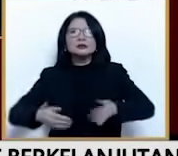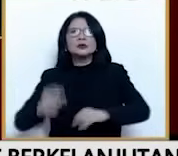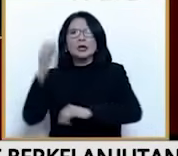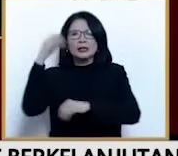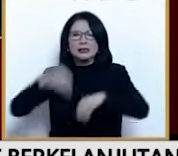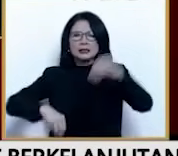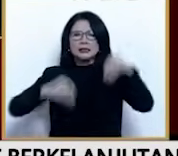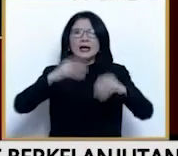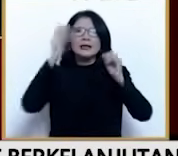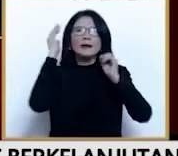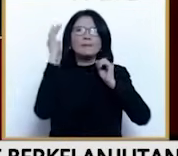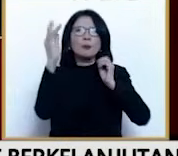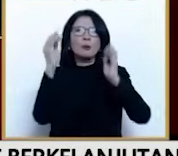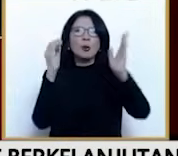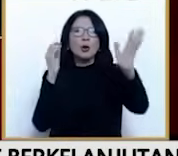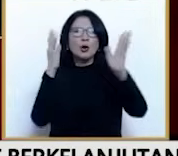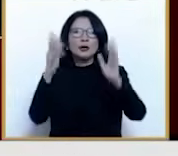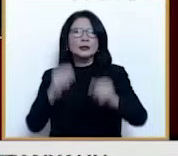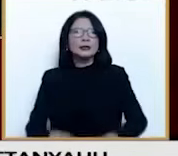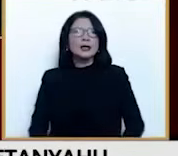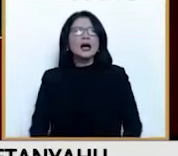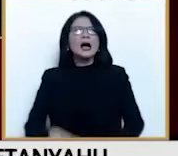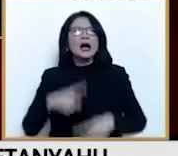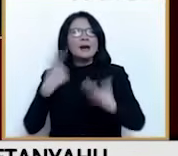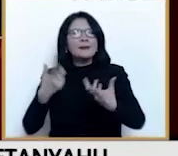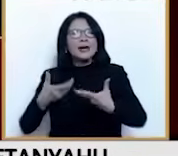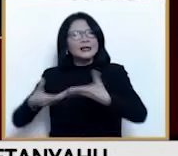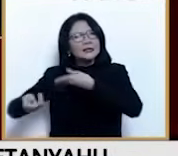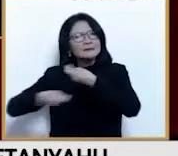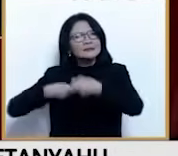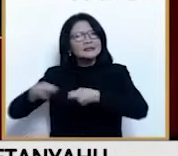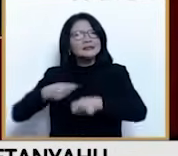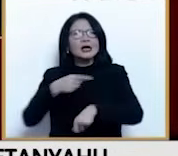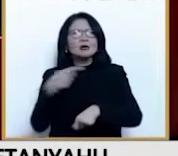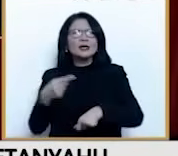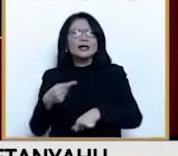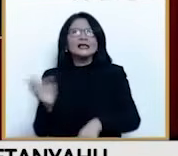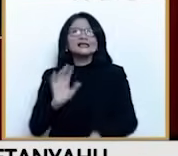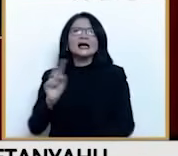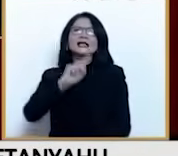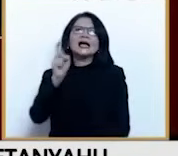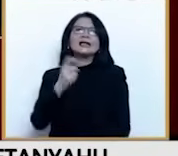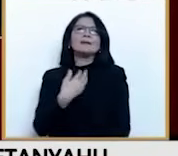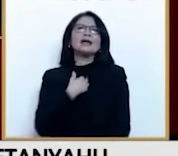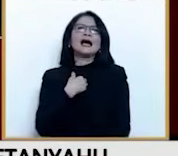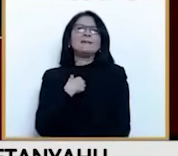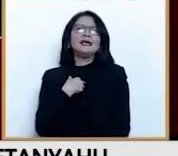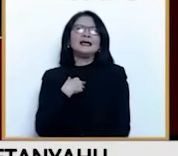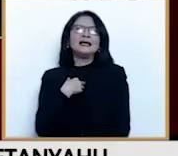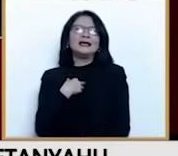naturalisasi. Jadi kalau ditanya apakah ada mismanagement di Jawa Barat, jangan tanya kepada kami.